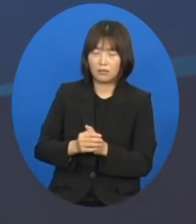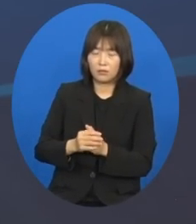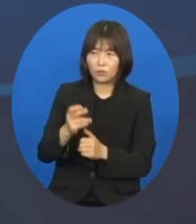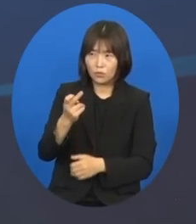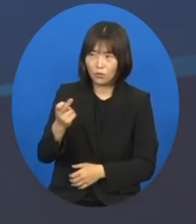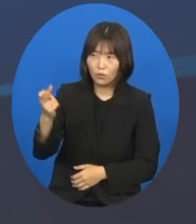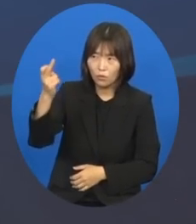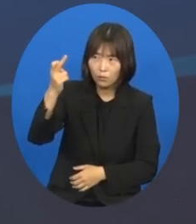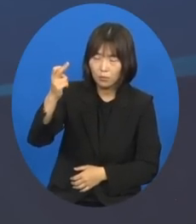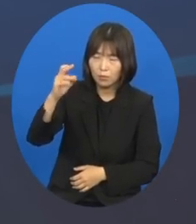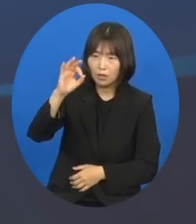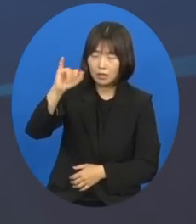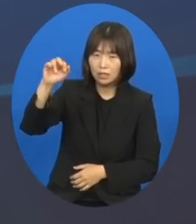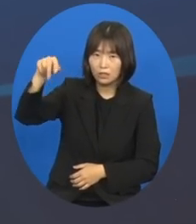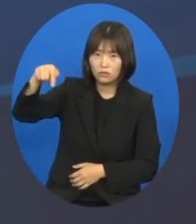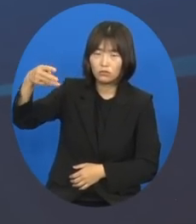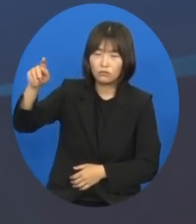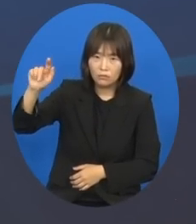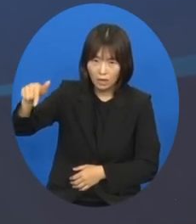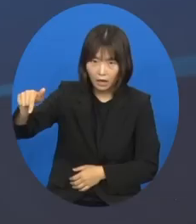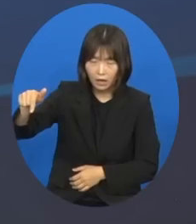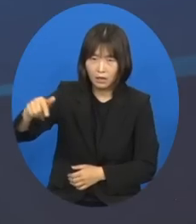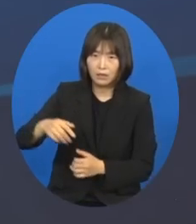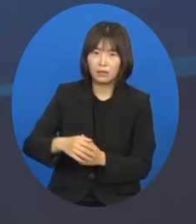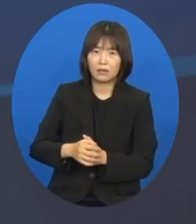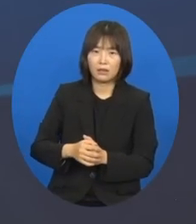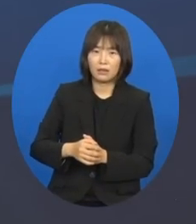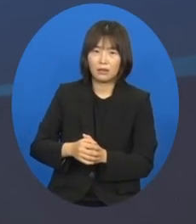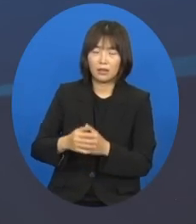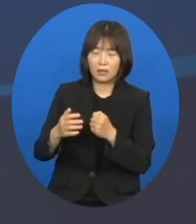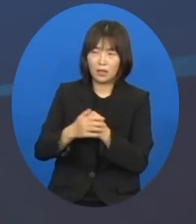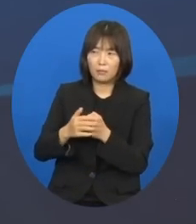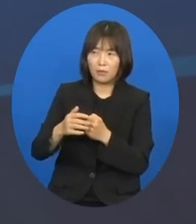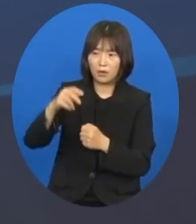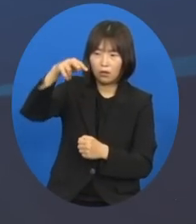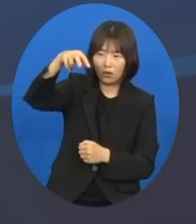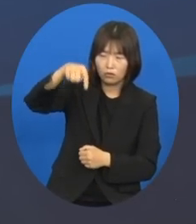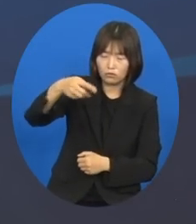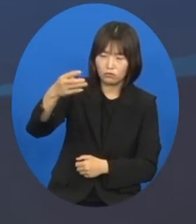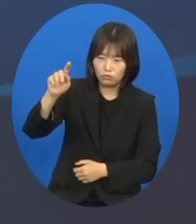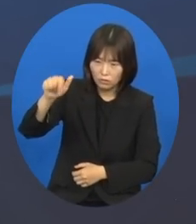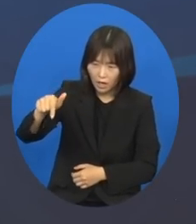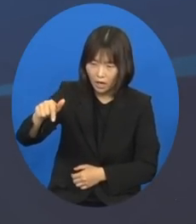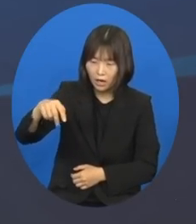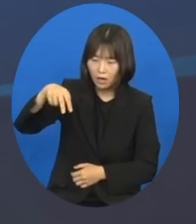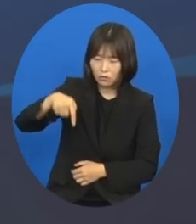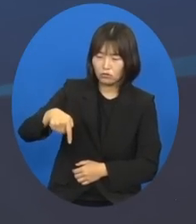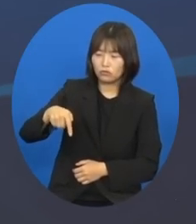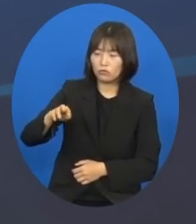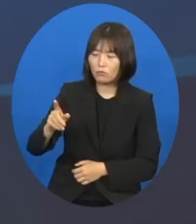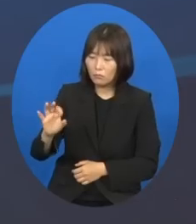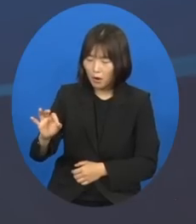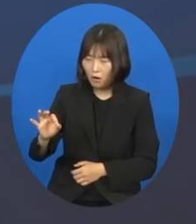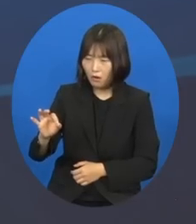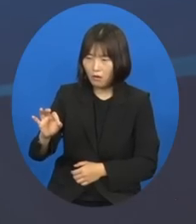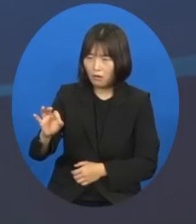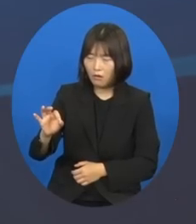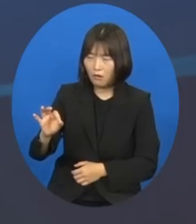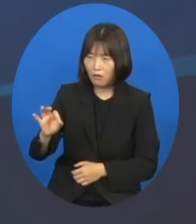그래서 두 개를 합치면 병락해서 가운데 하나밖에 없는 사위 이름이 병락이니